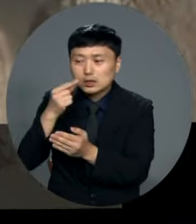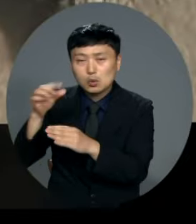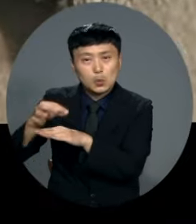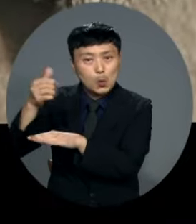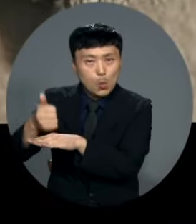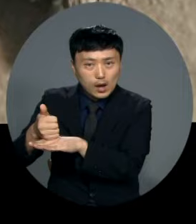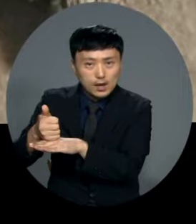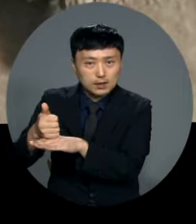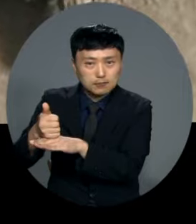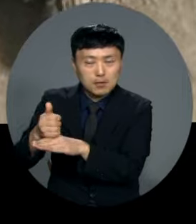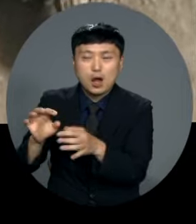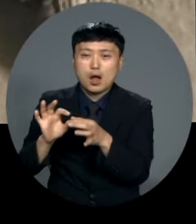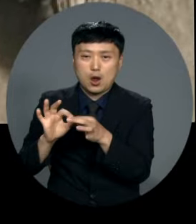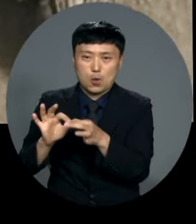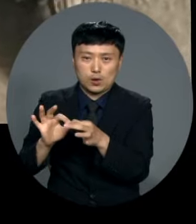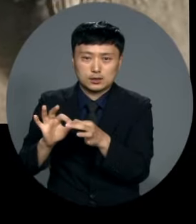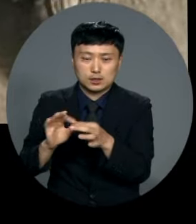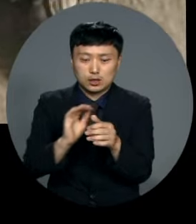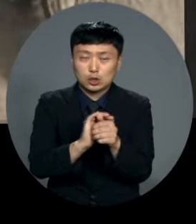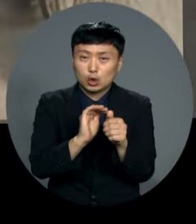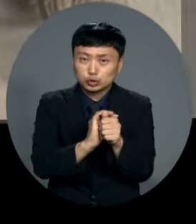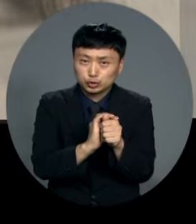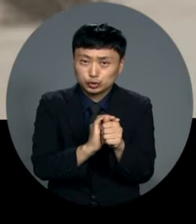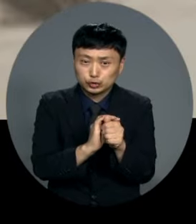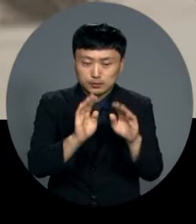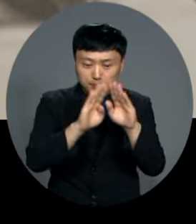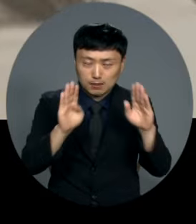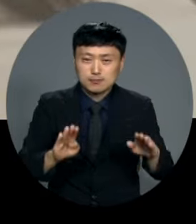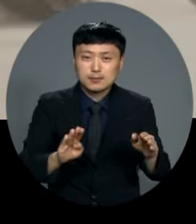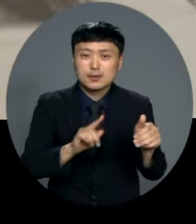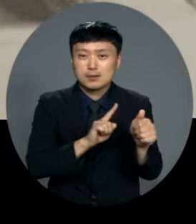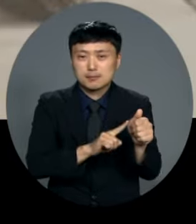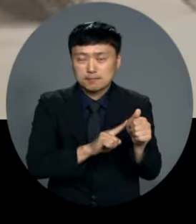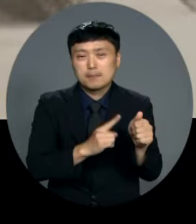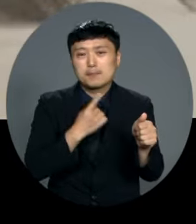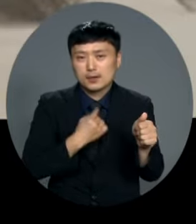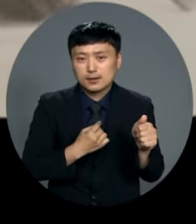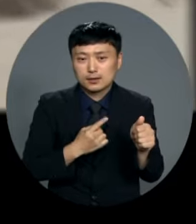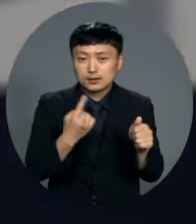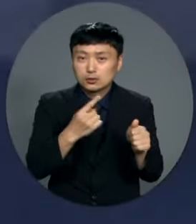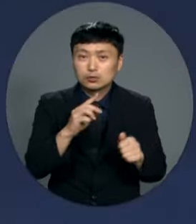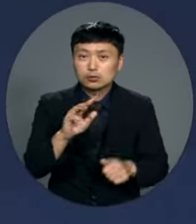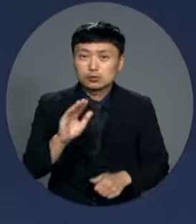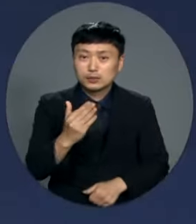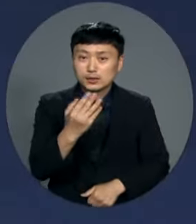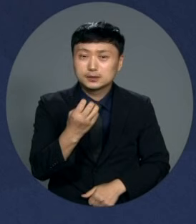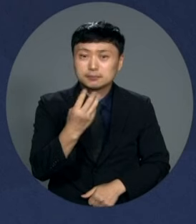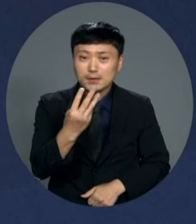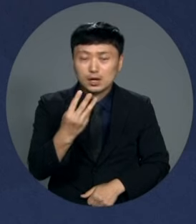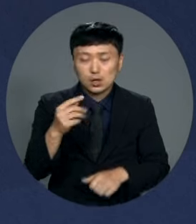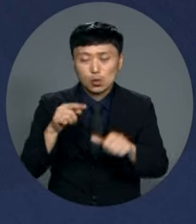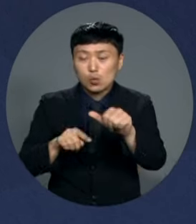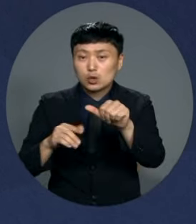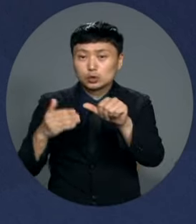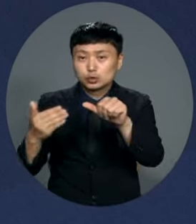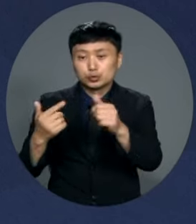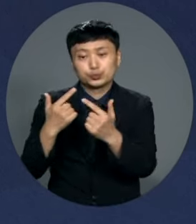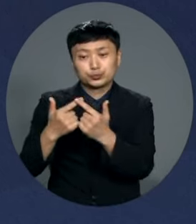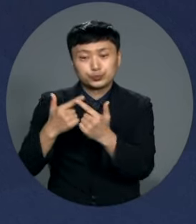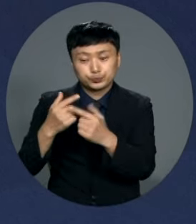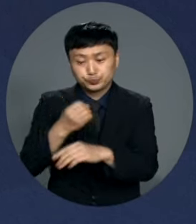박물관 경주 분간의 관장 대리까지 맡았습니다 1933년 5월 9일자